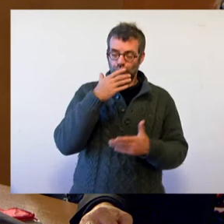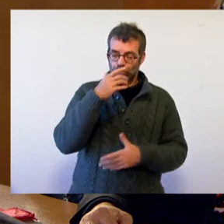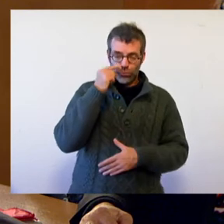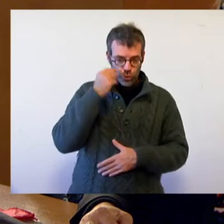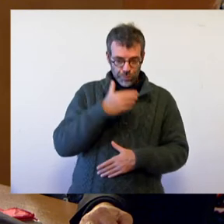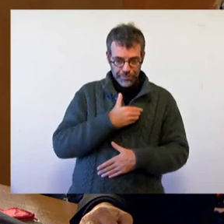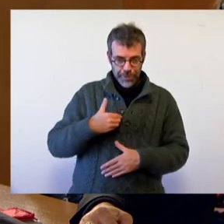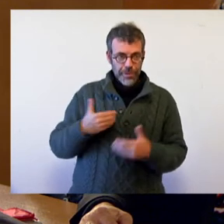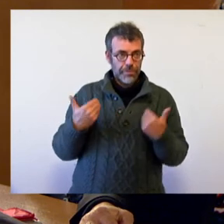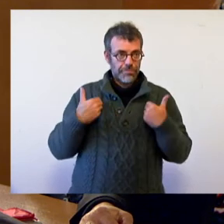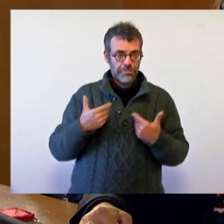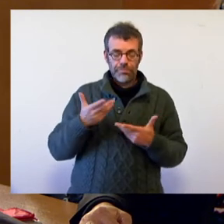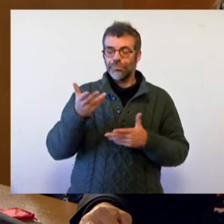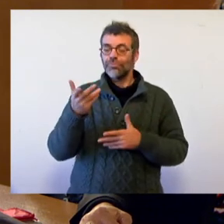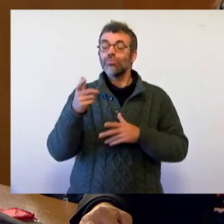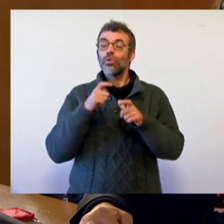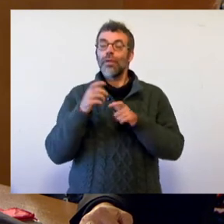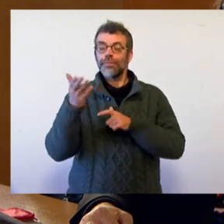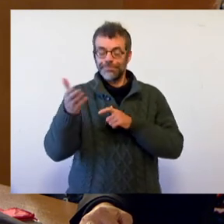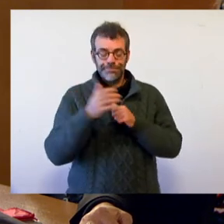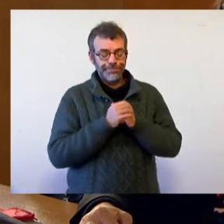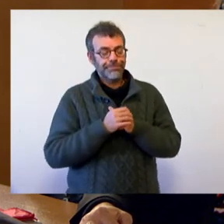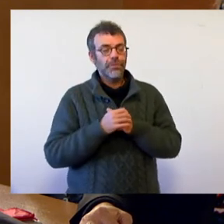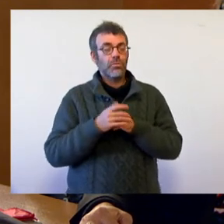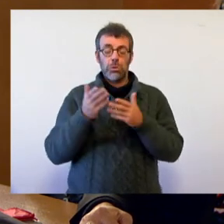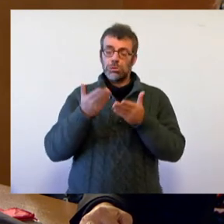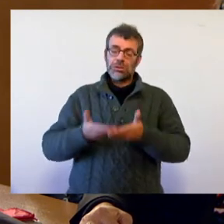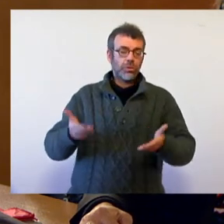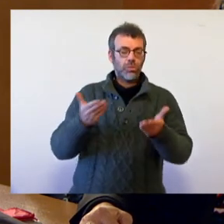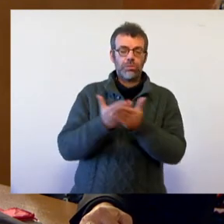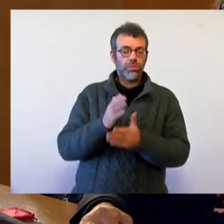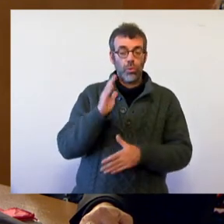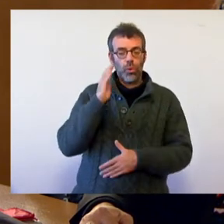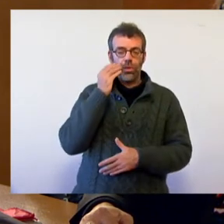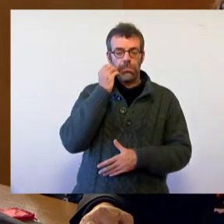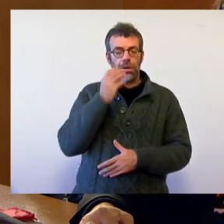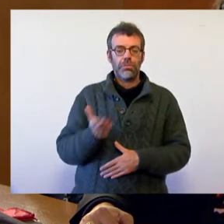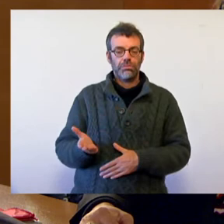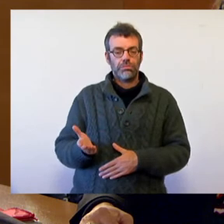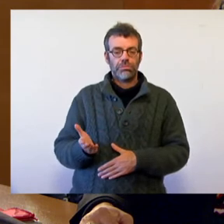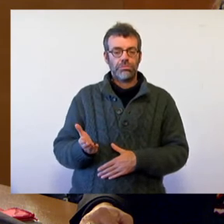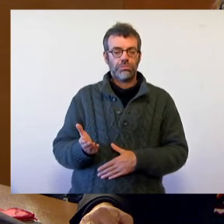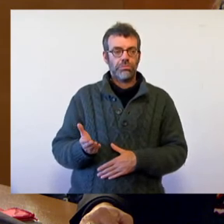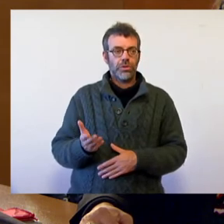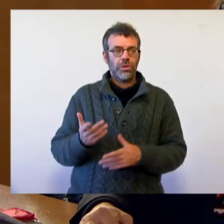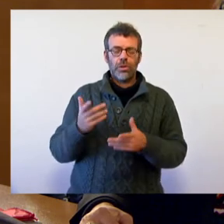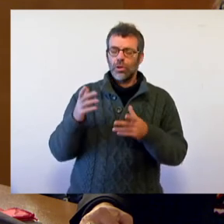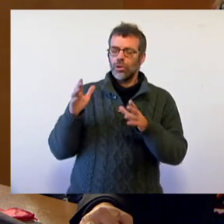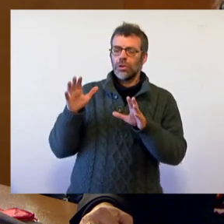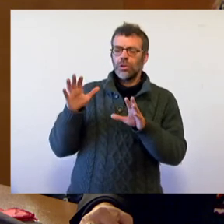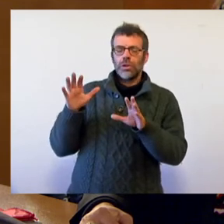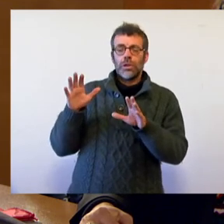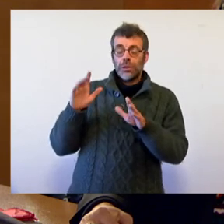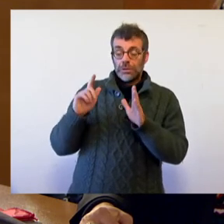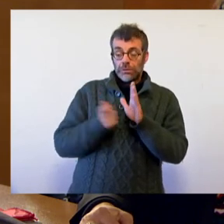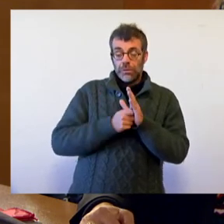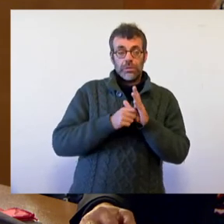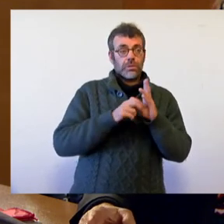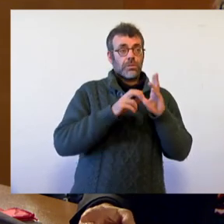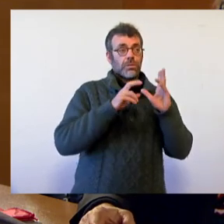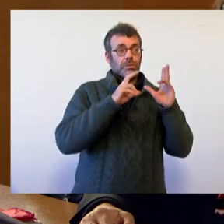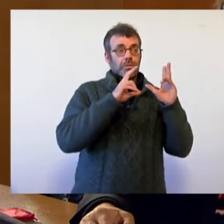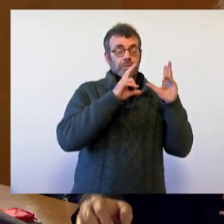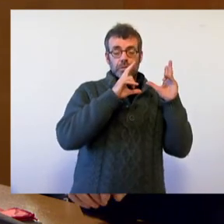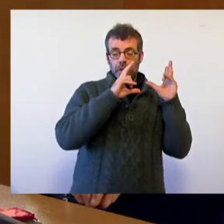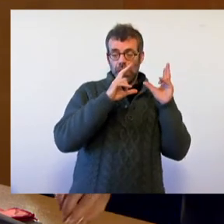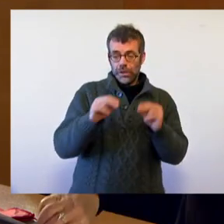D'abord... Effectivement, c'est une situation que nous connaissons bien. C'est une situation que nous avons découverte à ce niveau quand nous sommes arrivés à